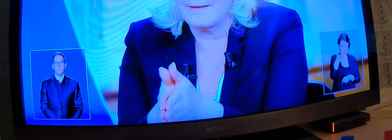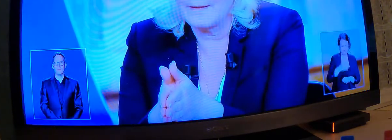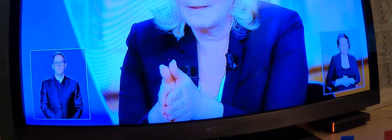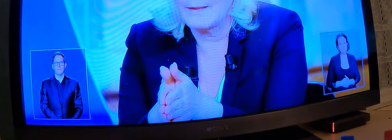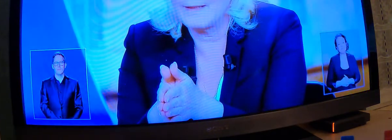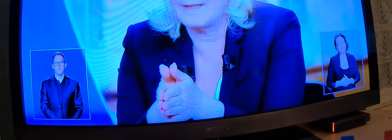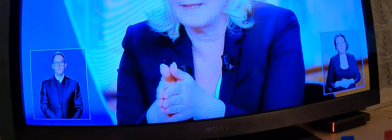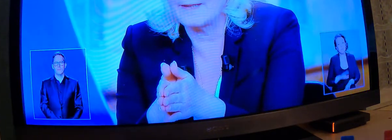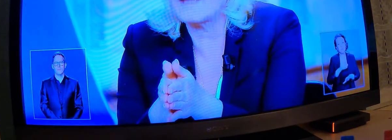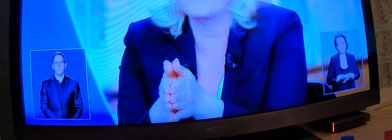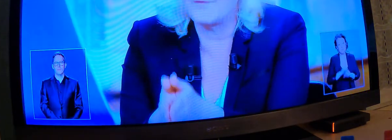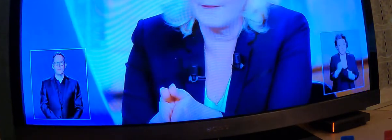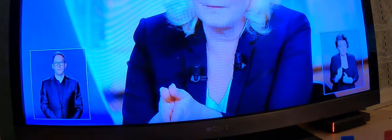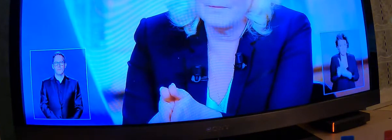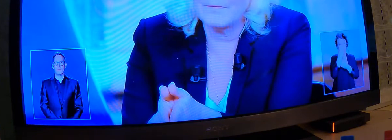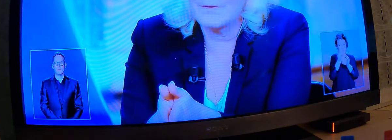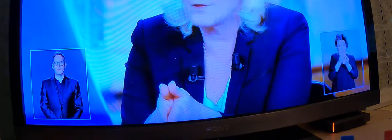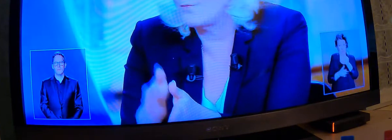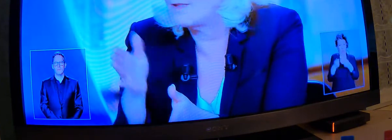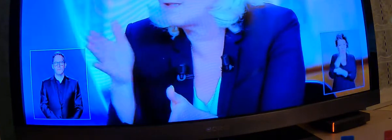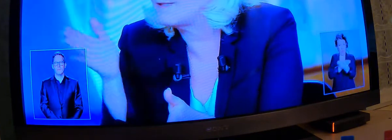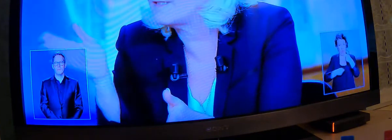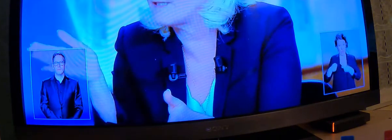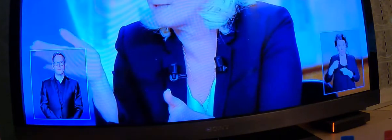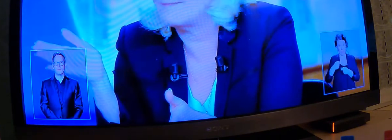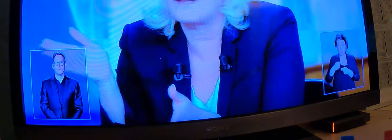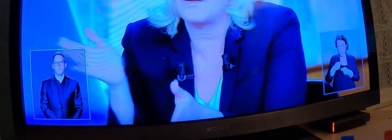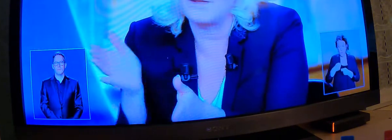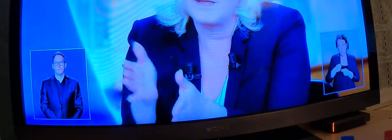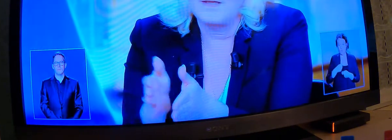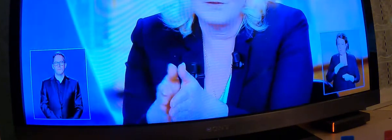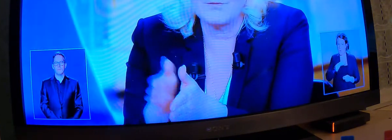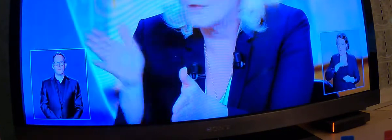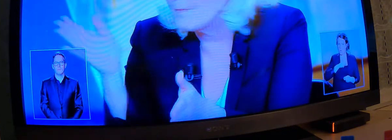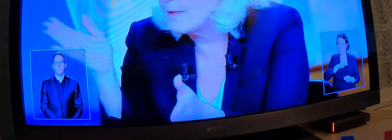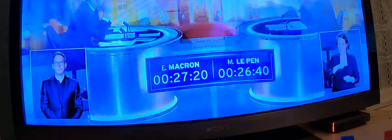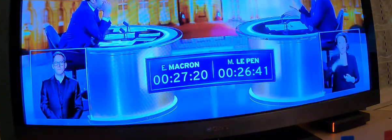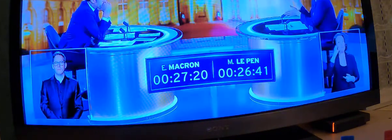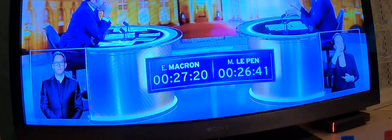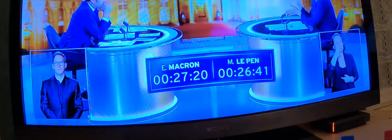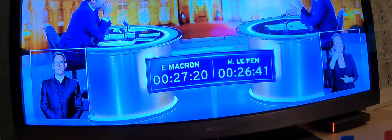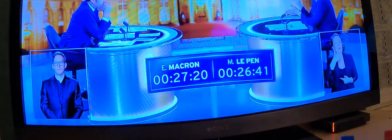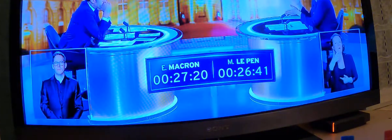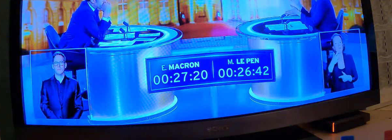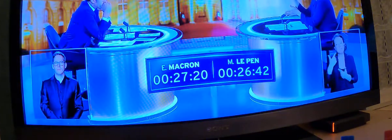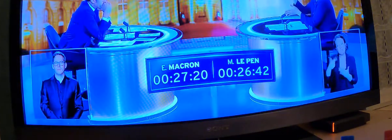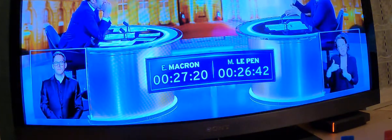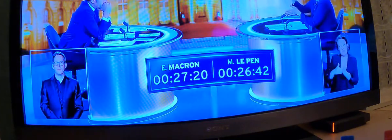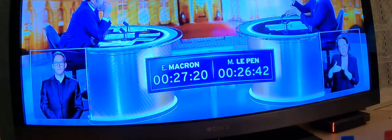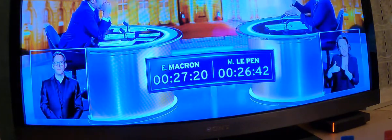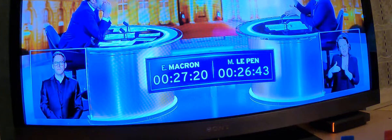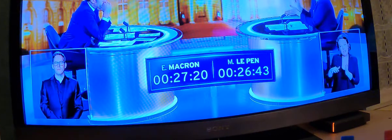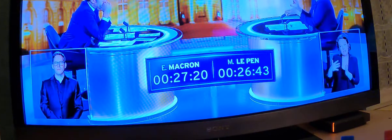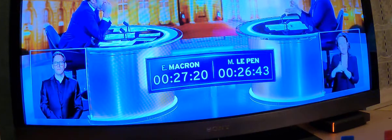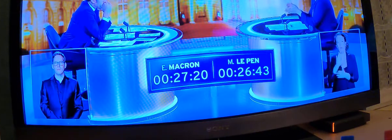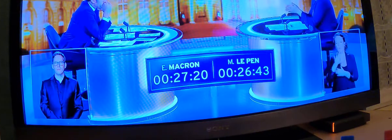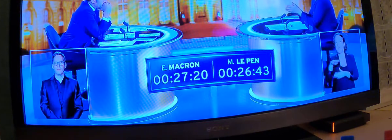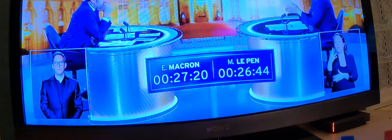économique qui est très mauvais. J'ai oublié les 17 000 ou 15 000, 14 500,